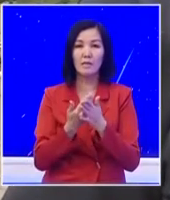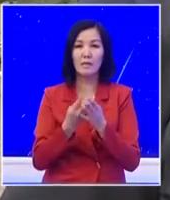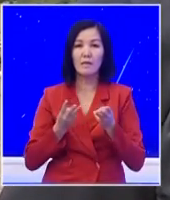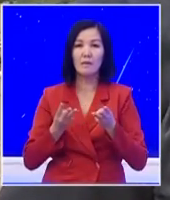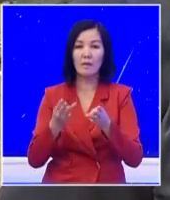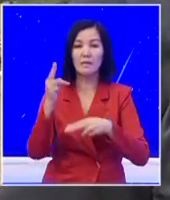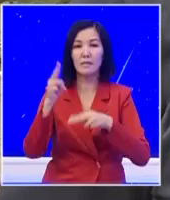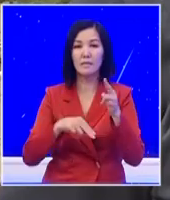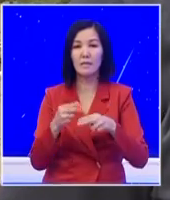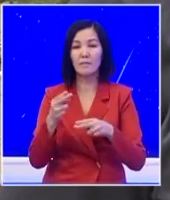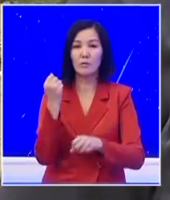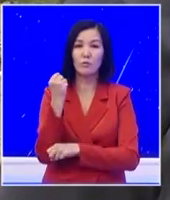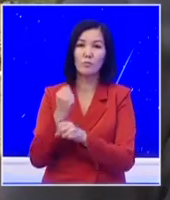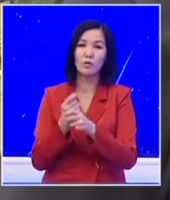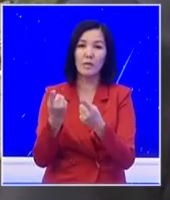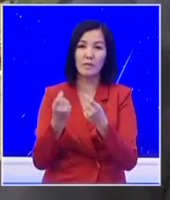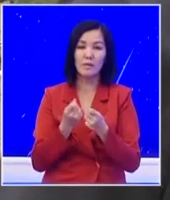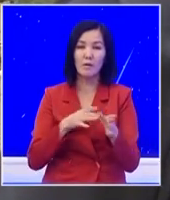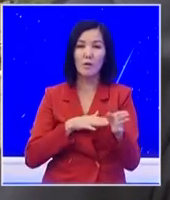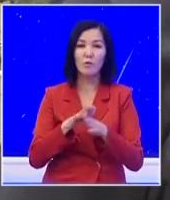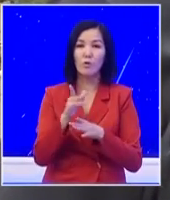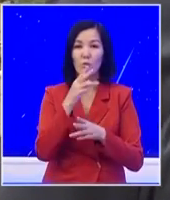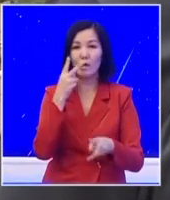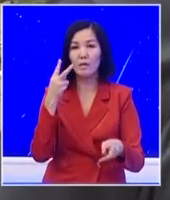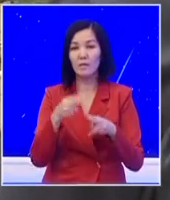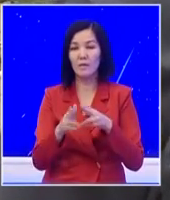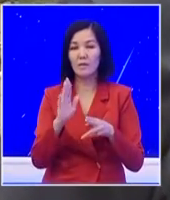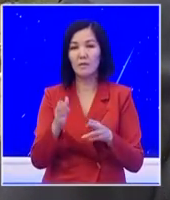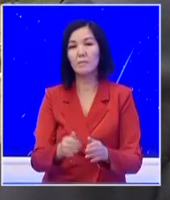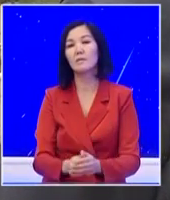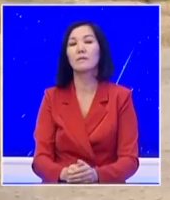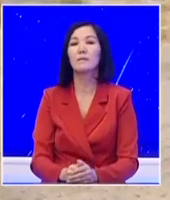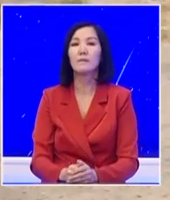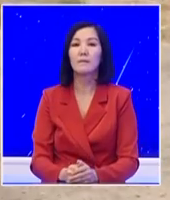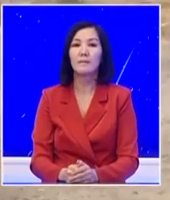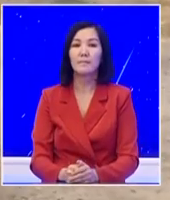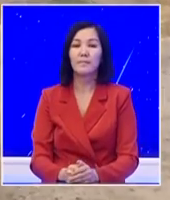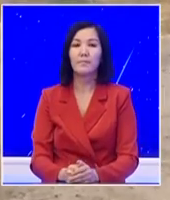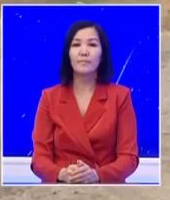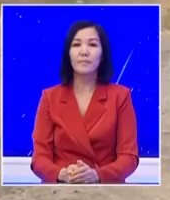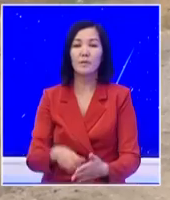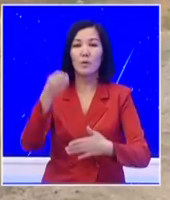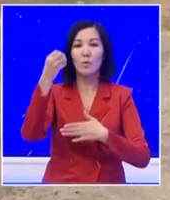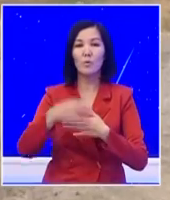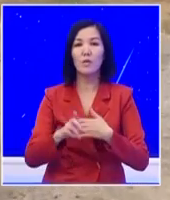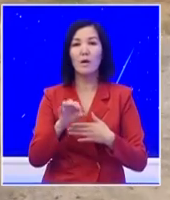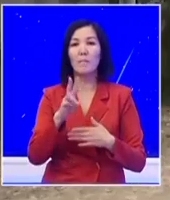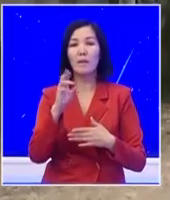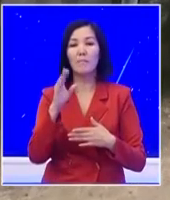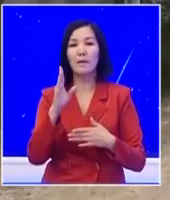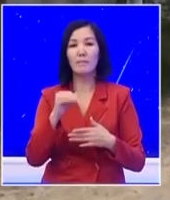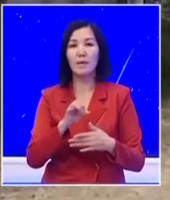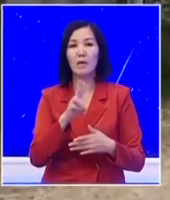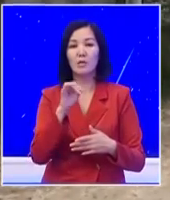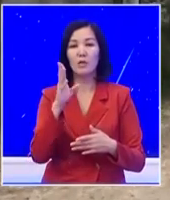саламыз. Тағы қосымша жұмысшылар тартылады. Жұмысты түгел белгіленген уақытта аяқтаймыз. Ал аудан орталығы Балпықпы іргесіндегі